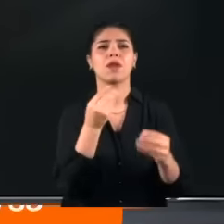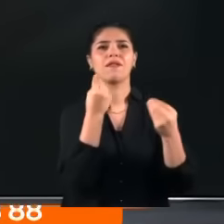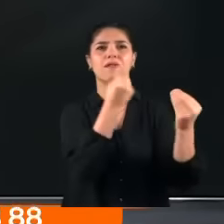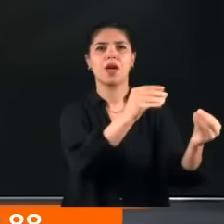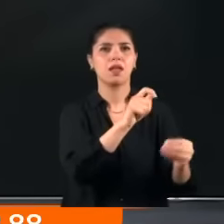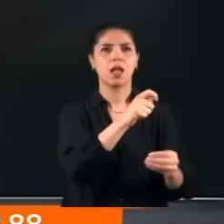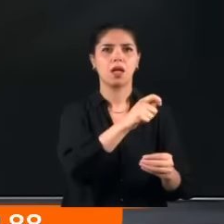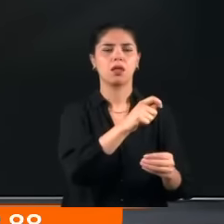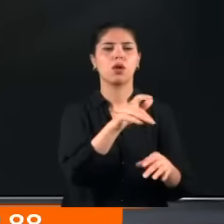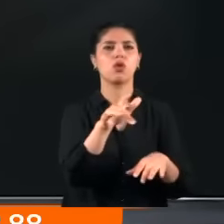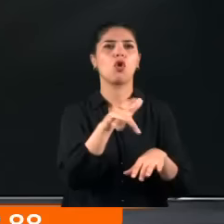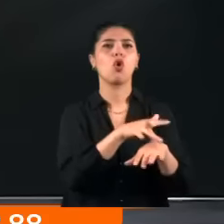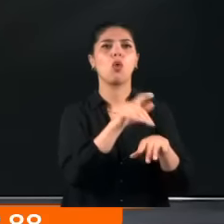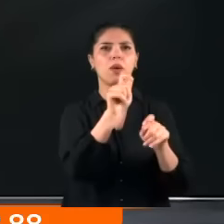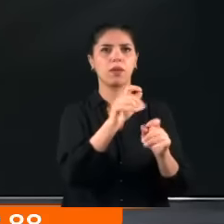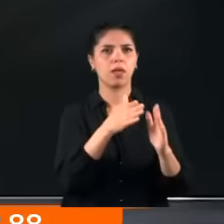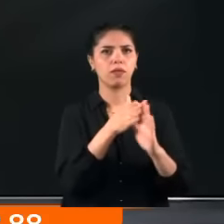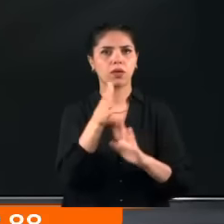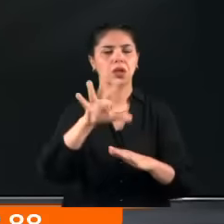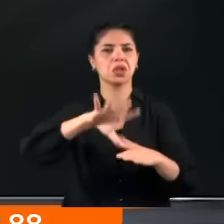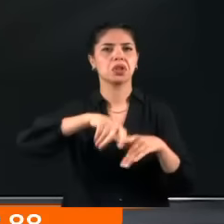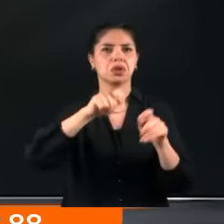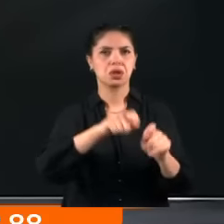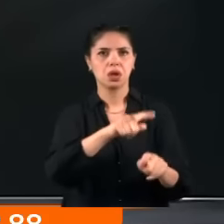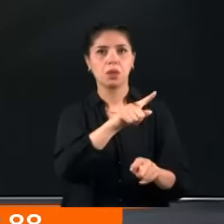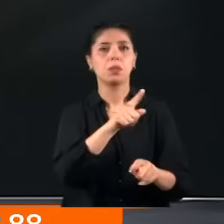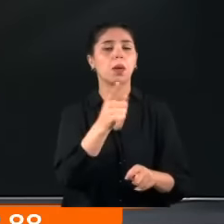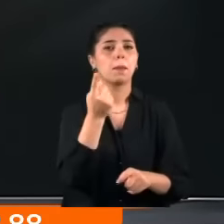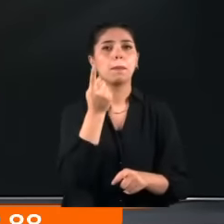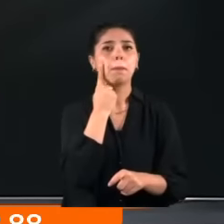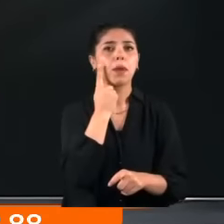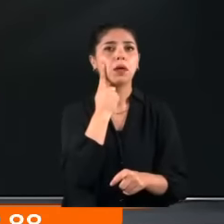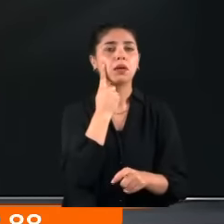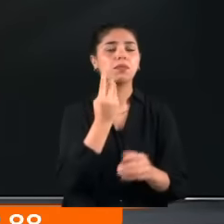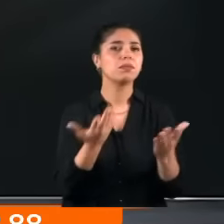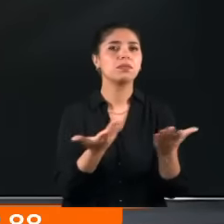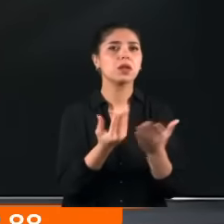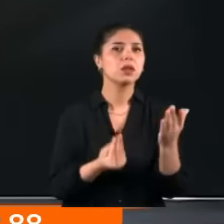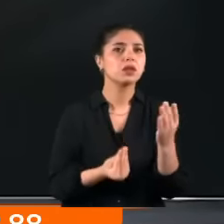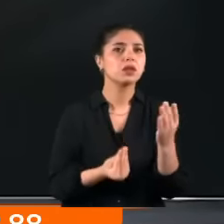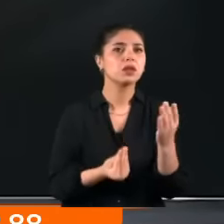ettiği anahtarları kopyaladı ve evlere girerek hırsızlık yaptı. Ve bakın ipliği nasıl pazara çıktı.